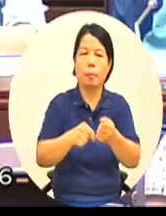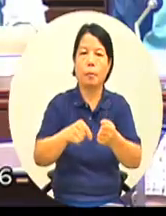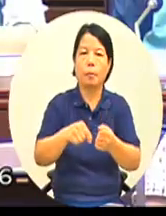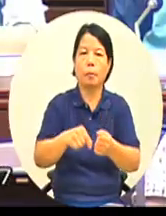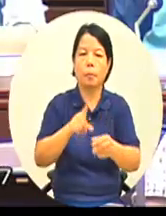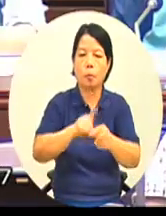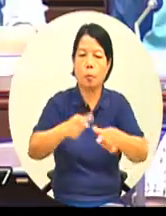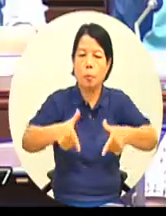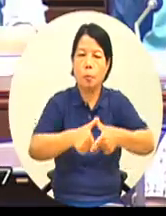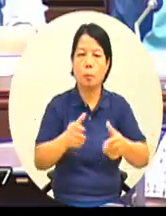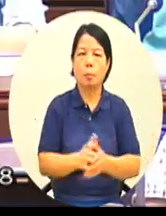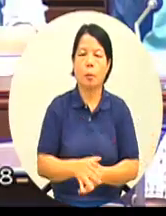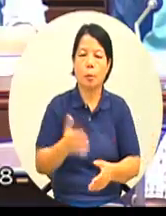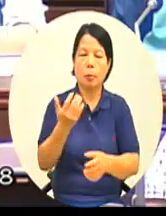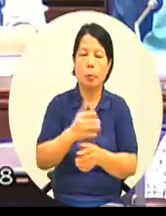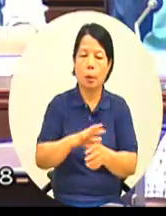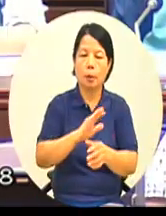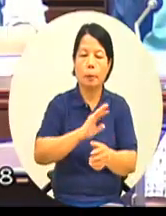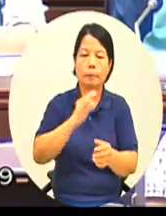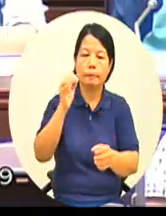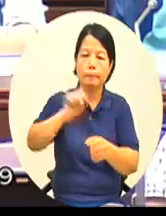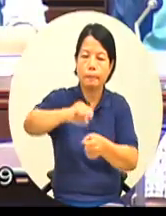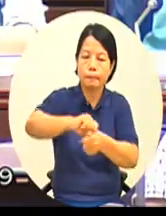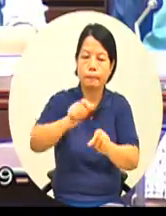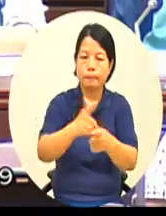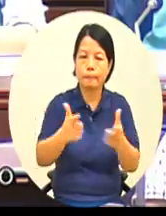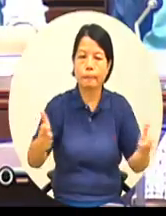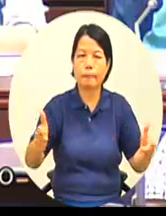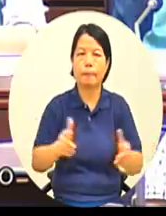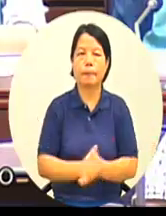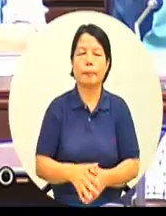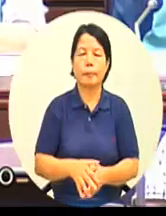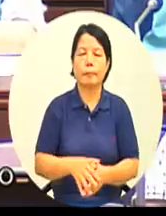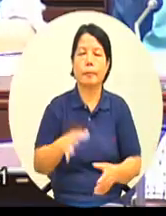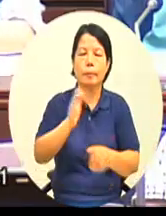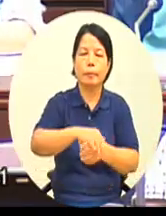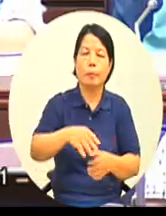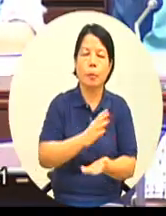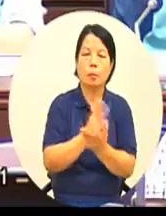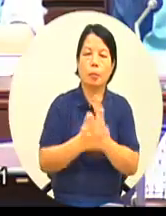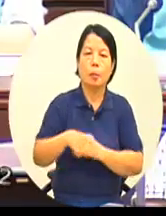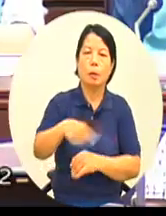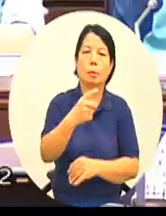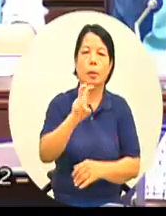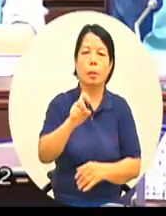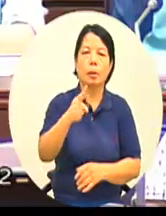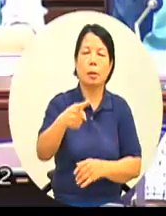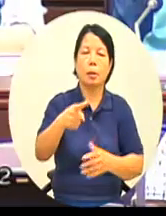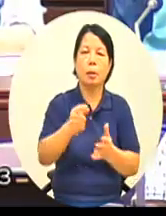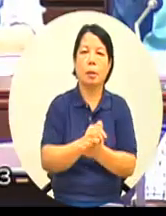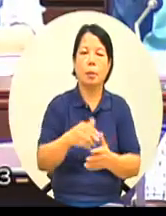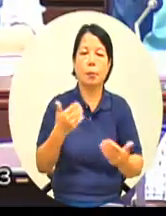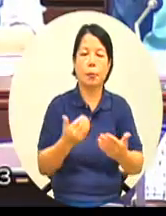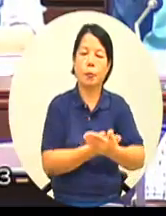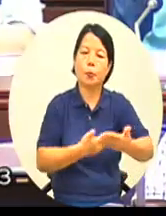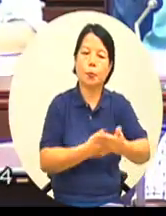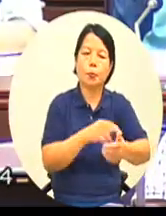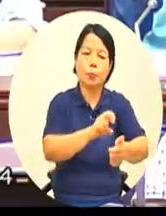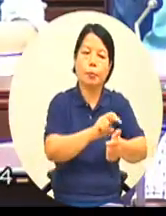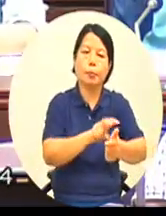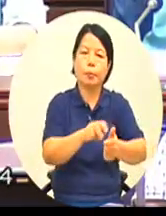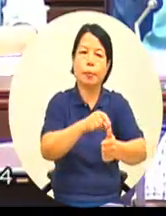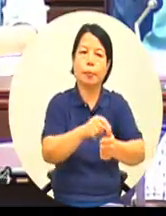加这个服务的多元性，所以我们这里面会有121平的育儿资源中心，所以我们会